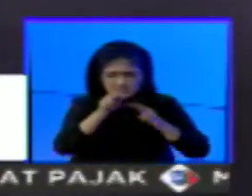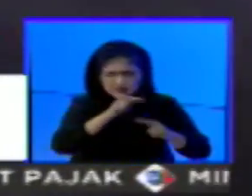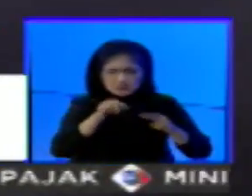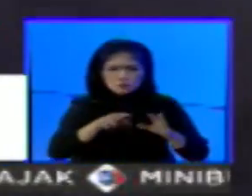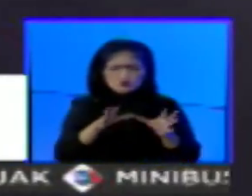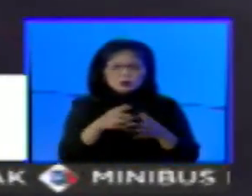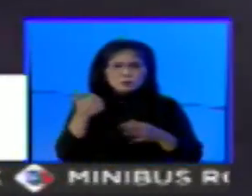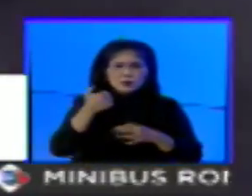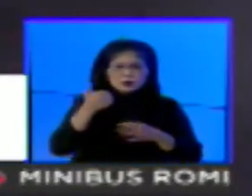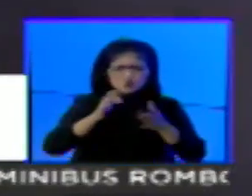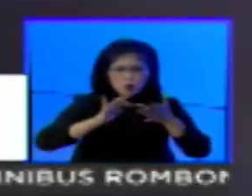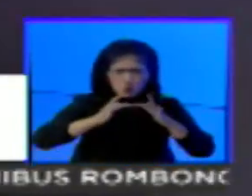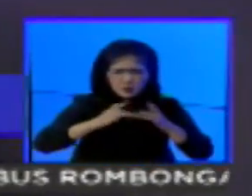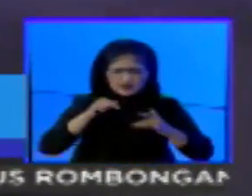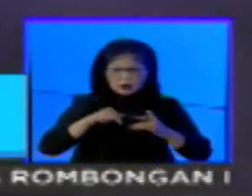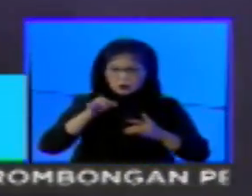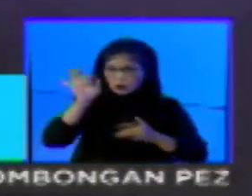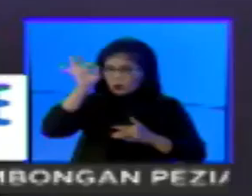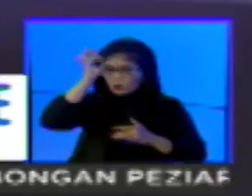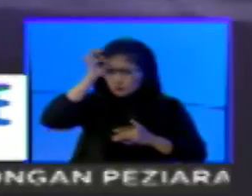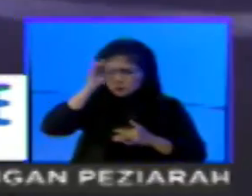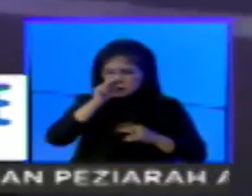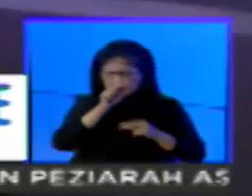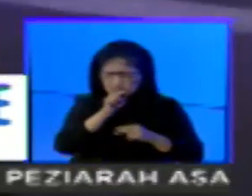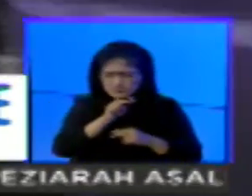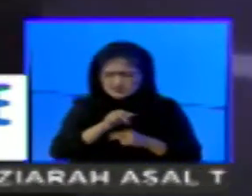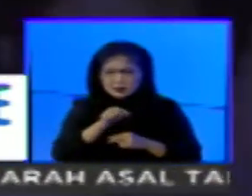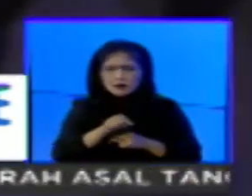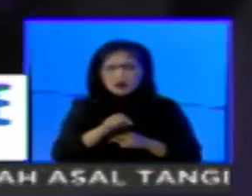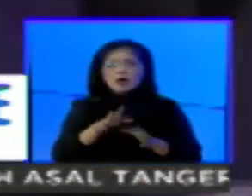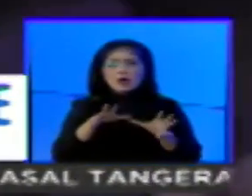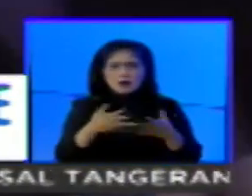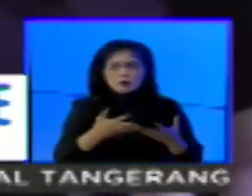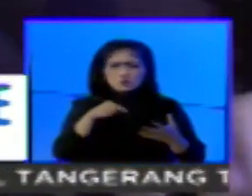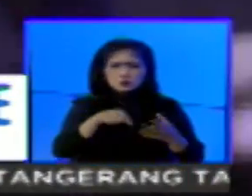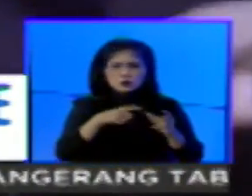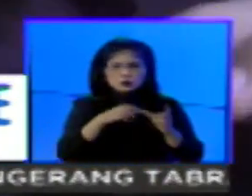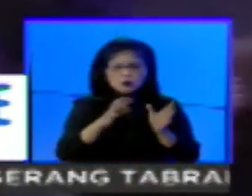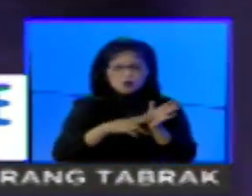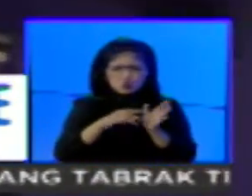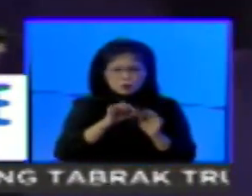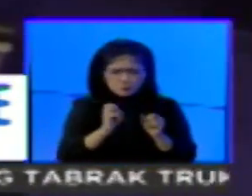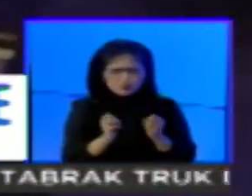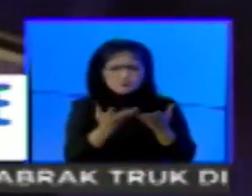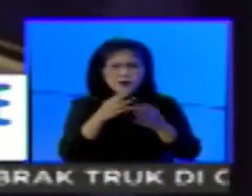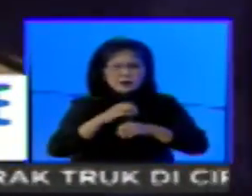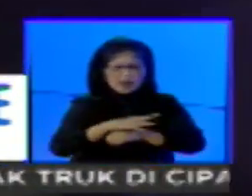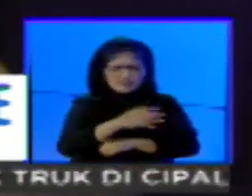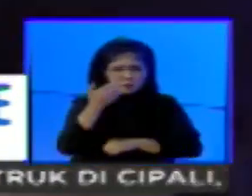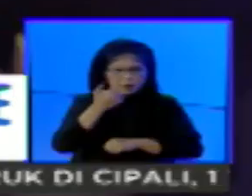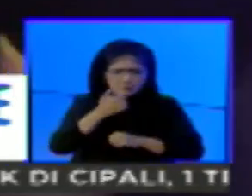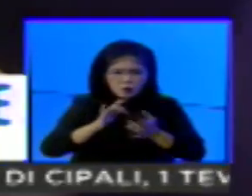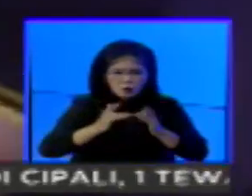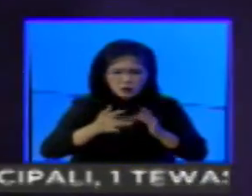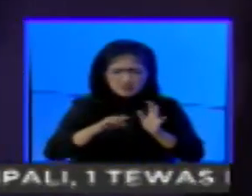online. Polisi juga telah memeriksa anak buah muncikari Sony Dewangga untuk mengungkap jaringan prostitusi online dengan melibatkan